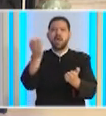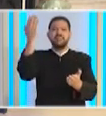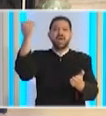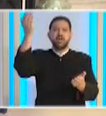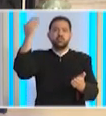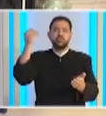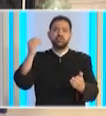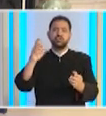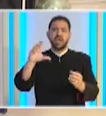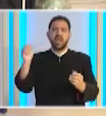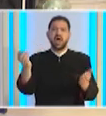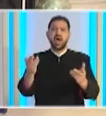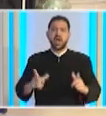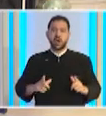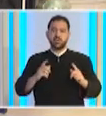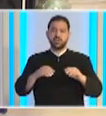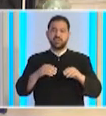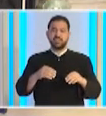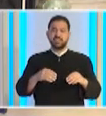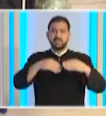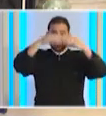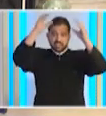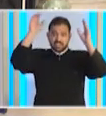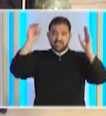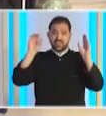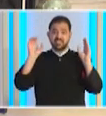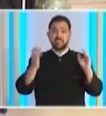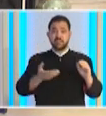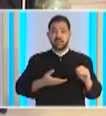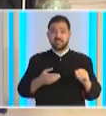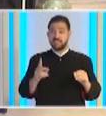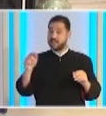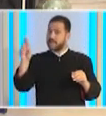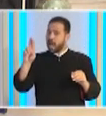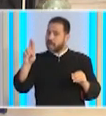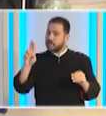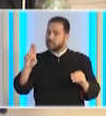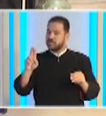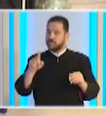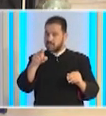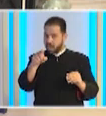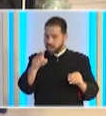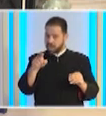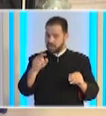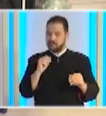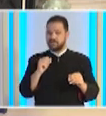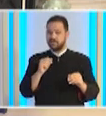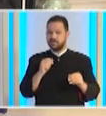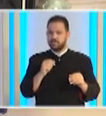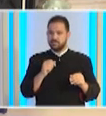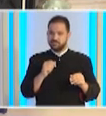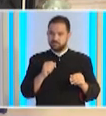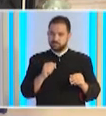antică la care au luat parte Sfinții Părinți sau din care au făcut parte Sfinții Părinți, însă ei au constatat